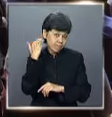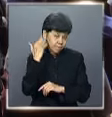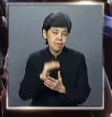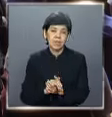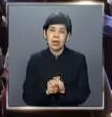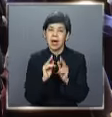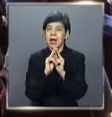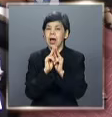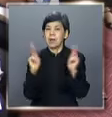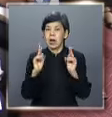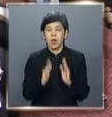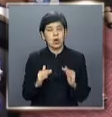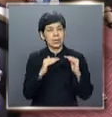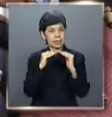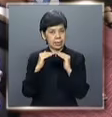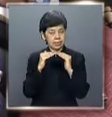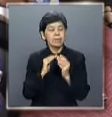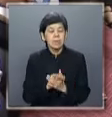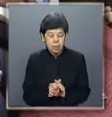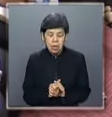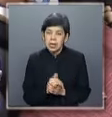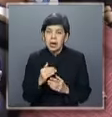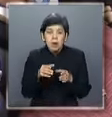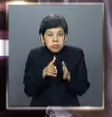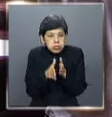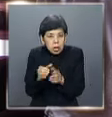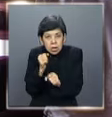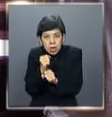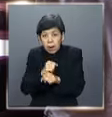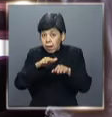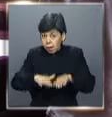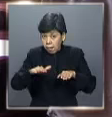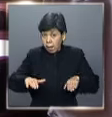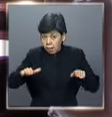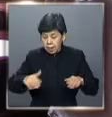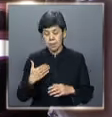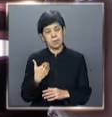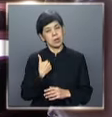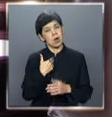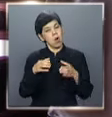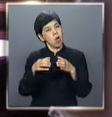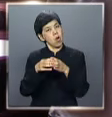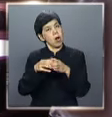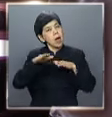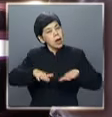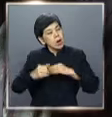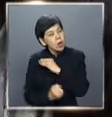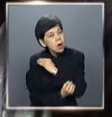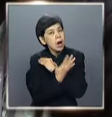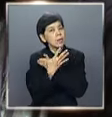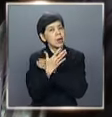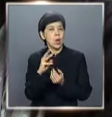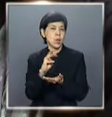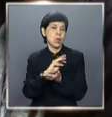งานคณะกรรมการสิทธิมนุษยชนแห่งชาติเครือข่ายคนทำงานด้านเด็กเร่ร่อนเครือข่ายองค์กรเพื่อเด็กเร่ร่อน